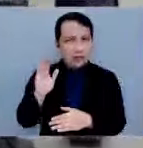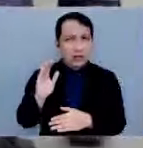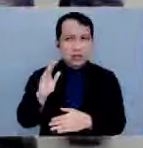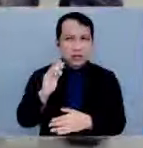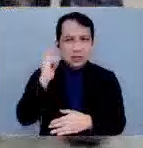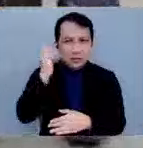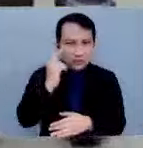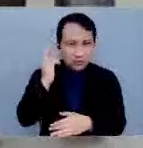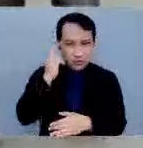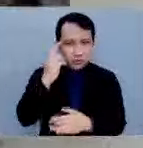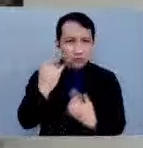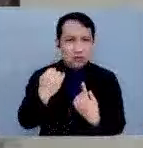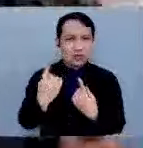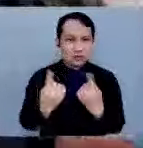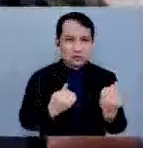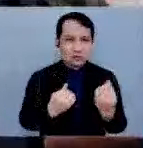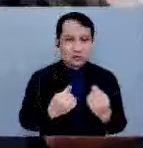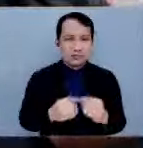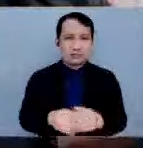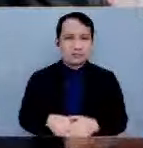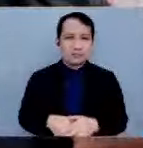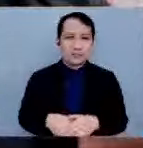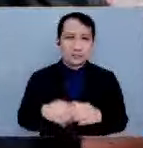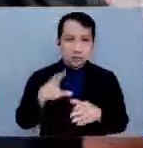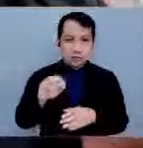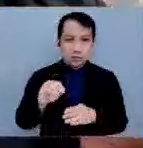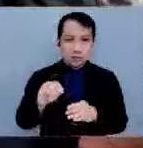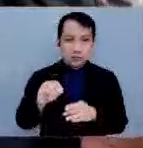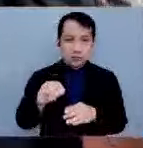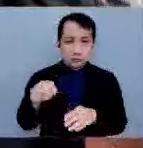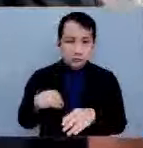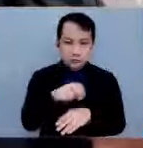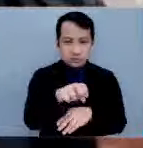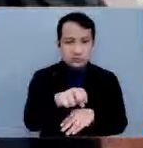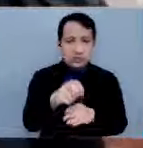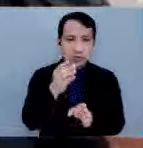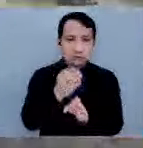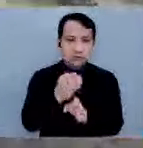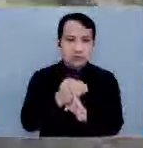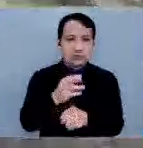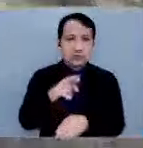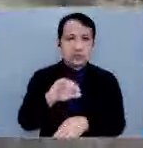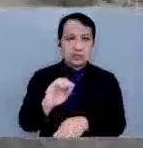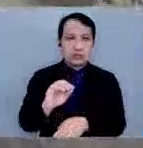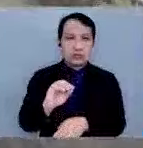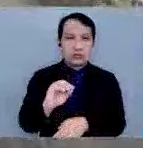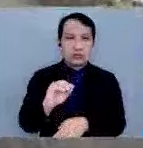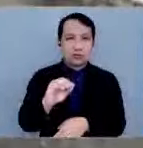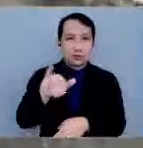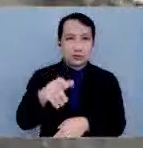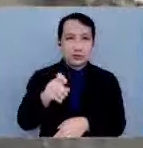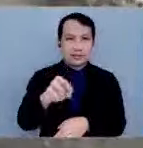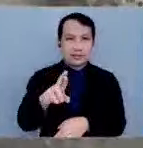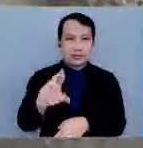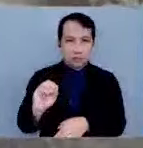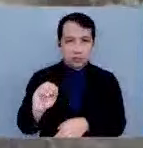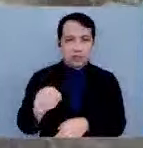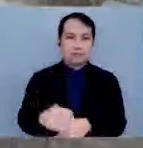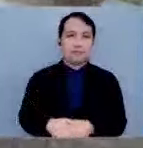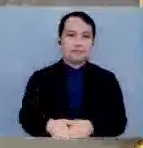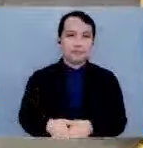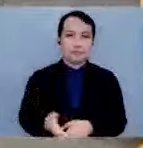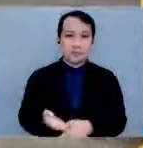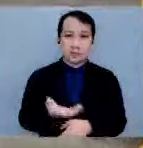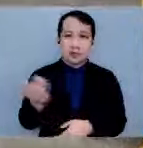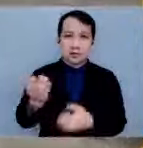motibo. Pansamantala namang sinuspindi ang biyahe ng mga bus sa Rio de Janeiro. Ayon sa mga otoridad, lalong dumalas